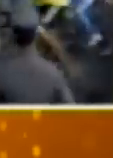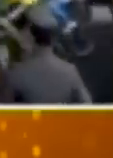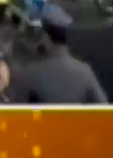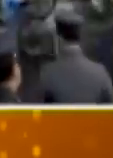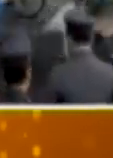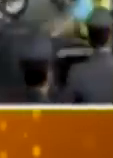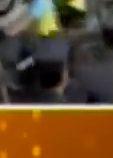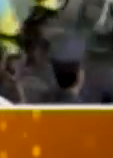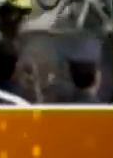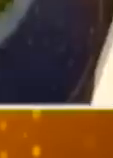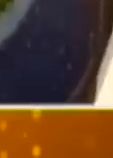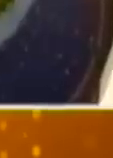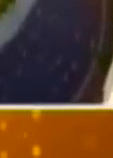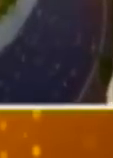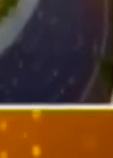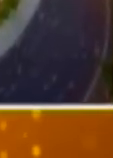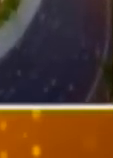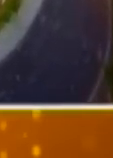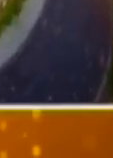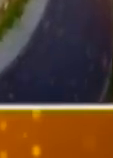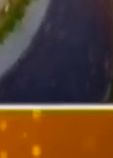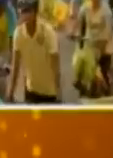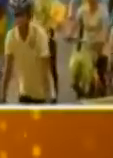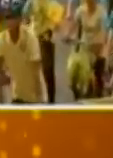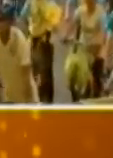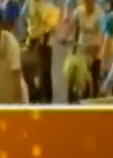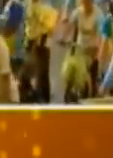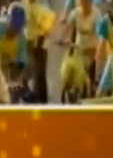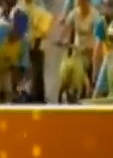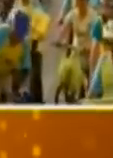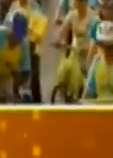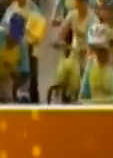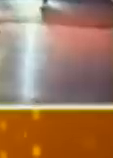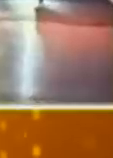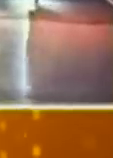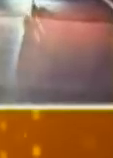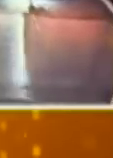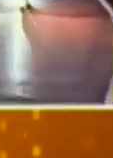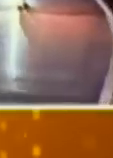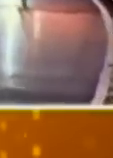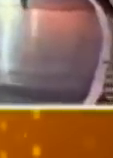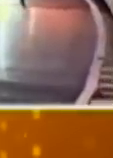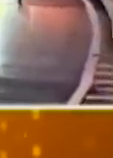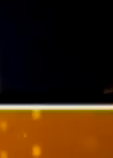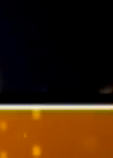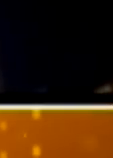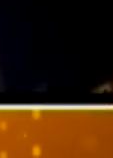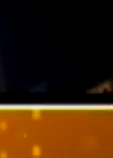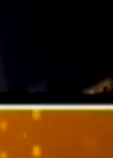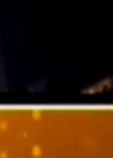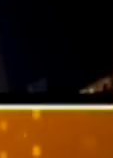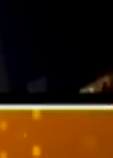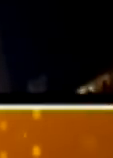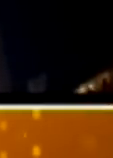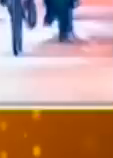ก็ถือว่าเป็นสัญญาณที่ดีสู่ศักราชใหม่แสดงความพร้อมรับมือกับความท้าทายใหม่ๆในศกหน้าและการก้าวไปสู่การ